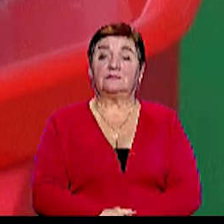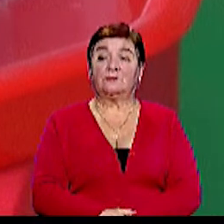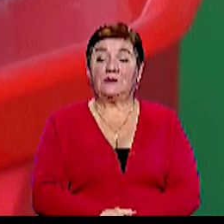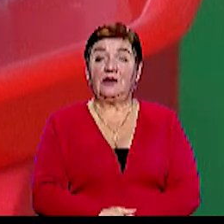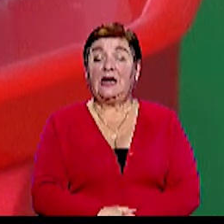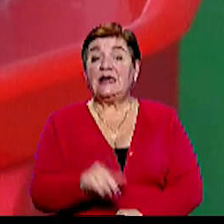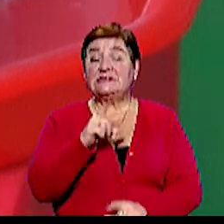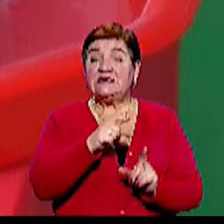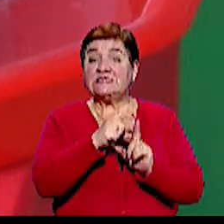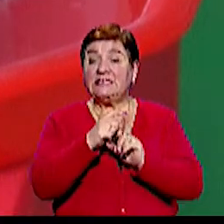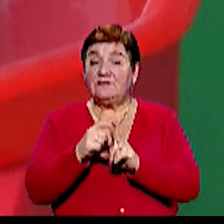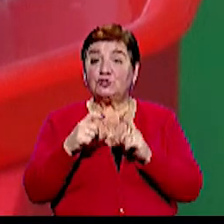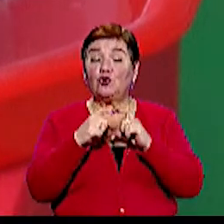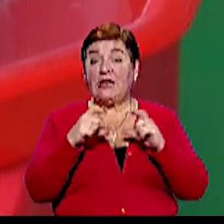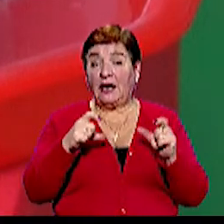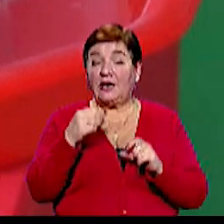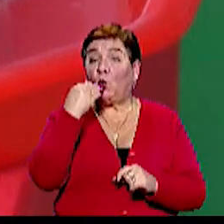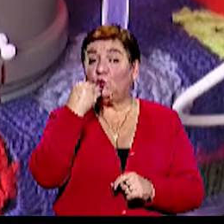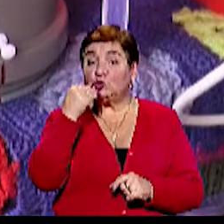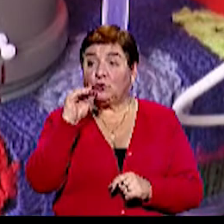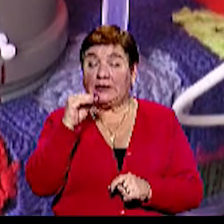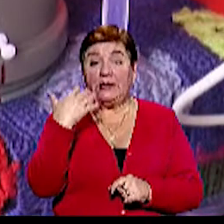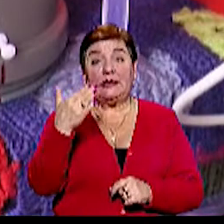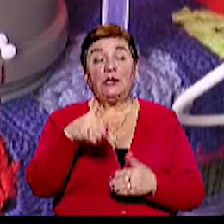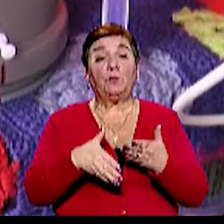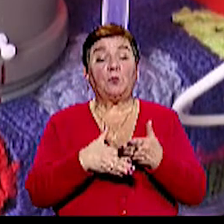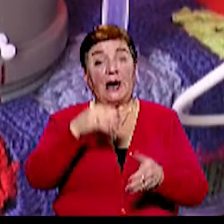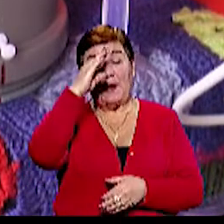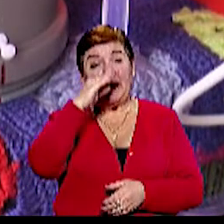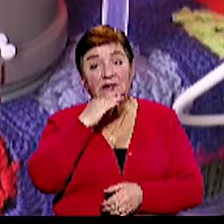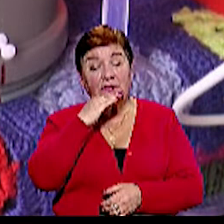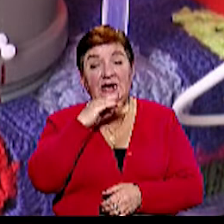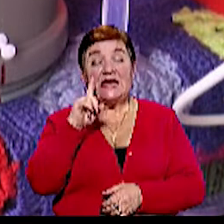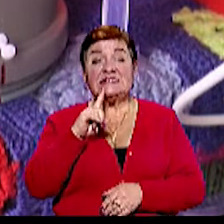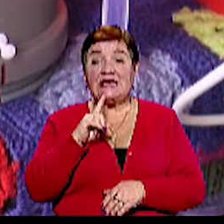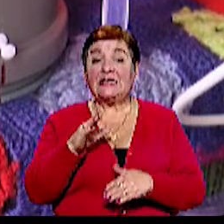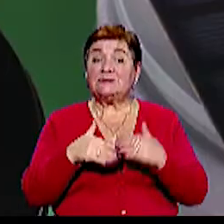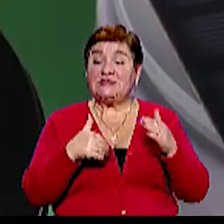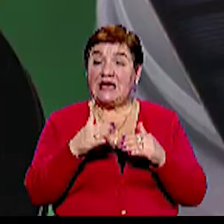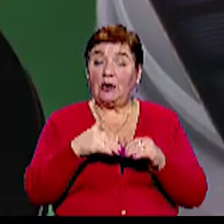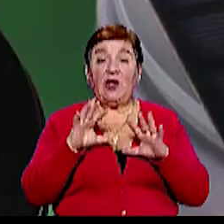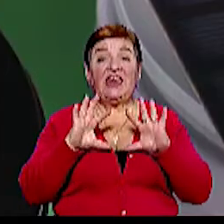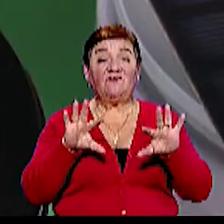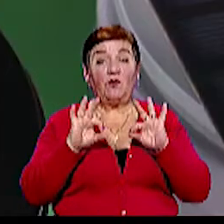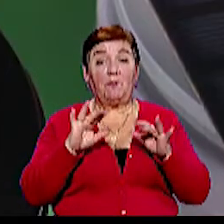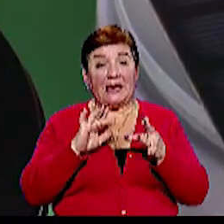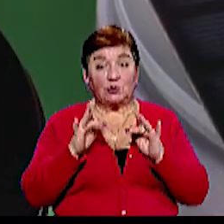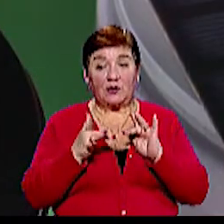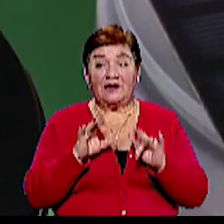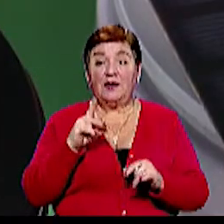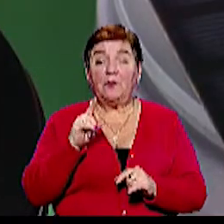Зі слів школярки, досконалювати винаходи їй допомагає батько. За фахом він інформатик. За 2 місяці дівчина створила